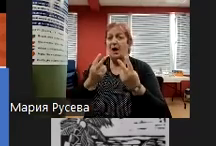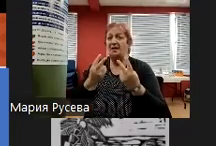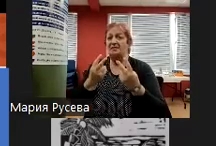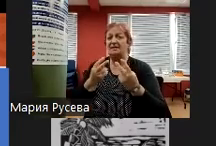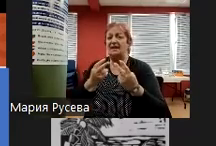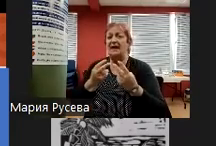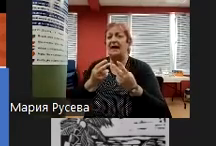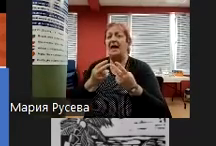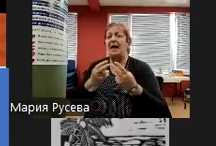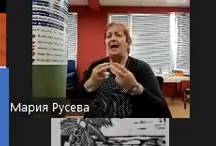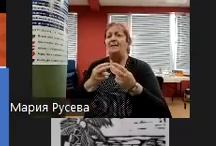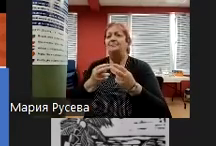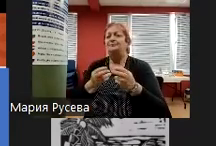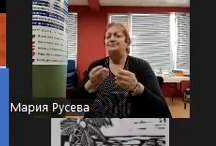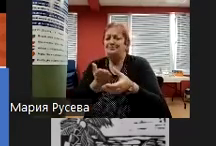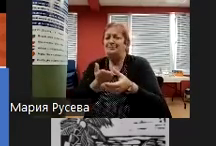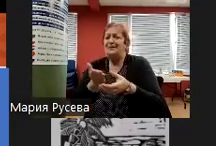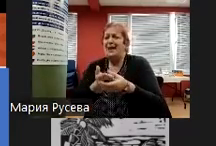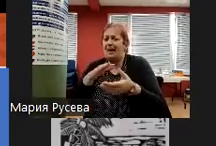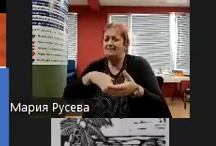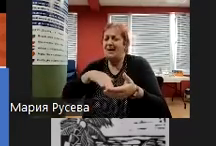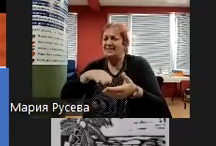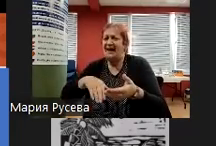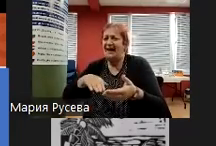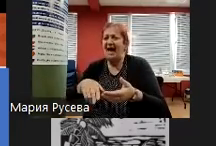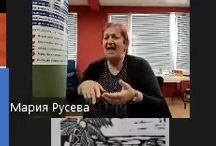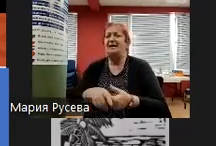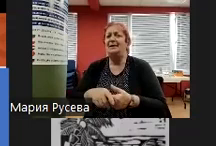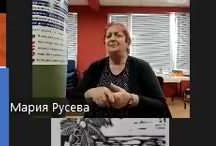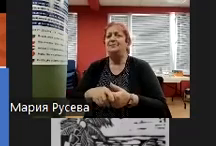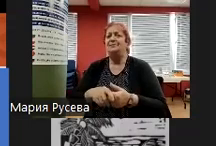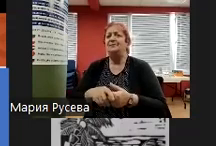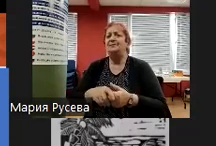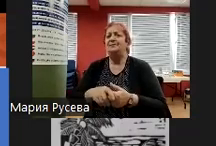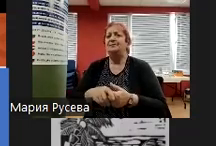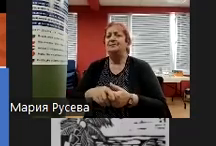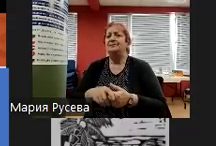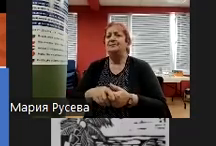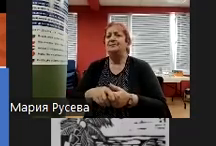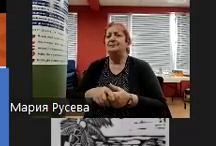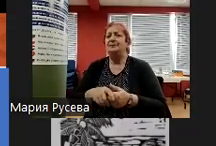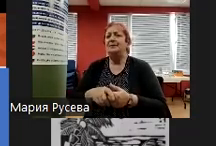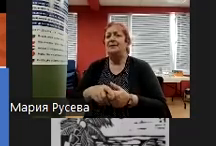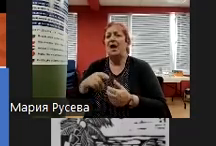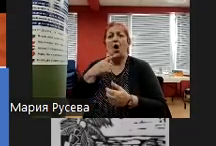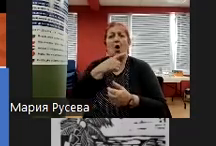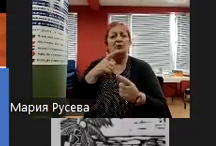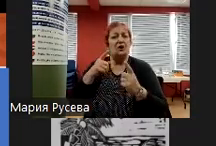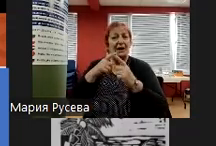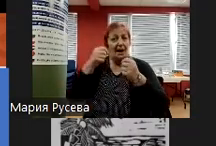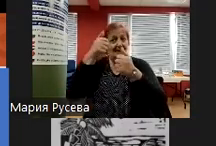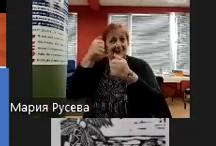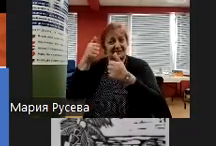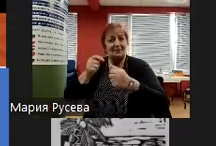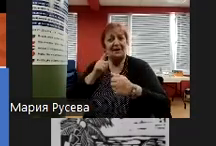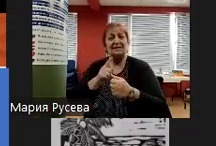снимкови материали, примерно в Instagram, описанието към снимките трябва да